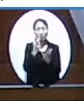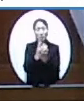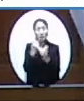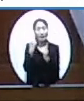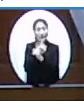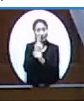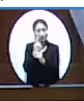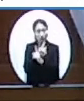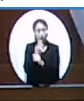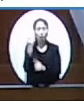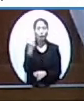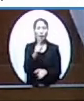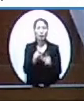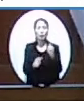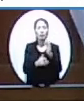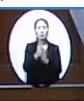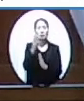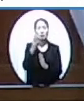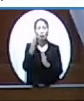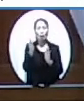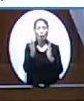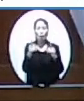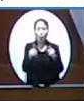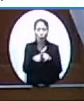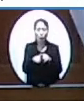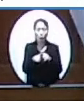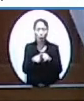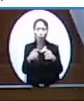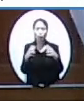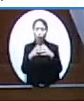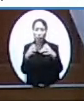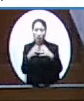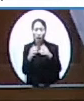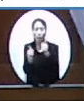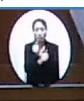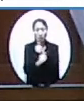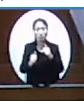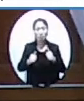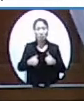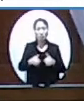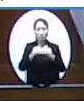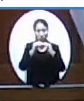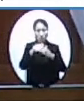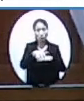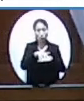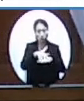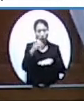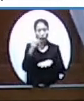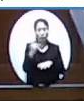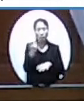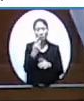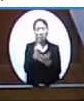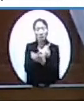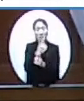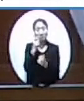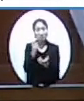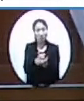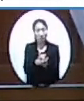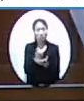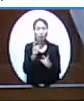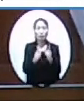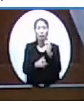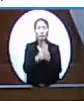조례안 안동시 공공주택관리 분쟁조정위원회 설치 및 운영조례 일부 개정조례안과